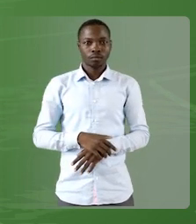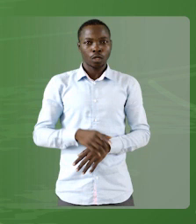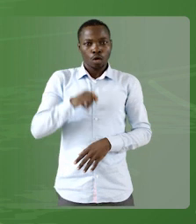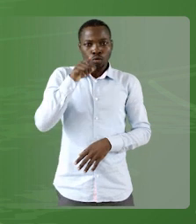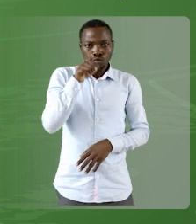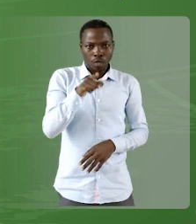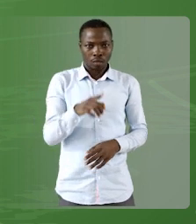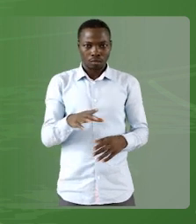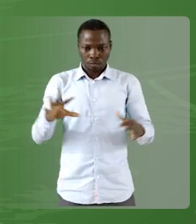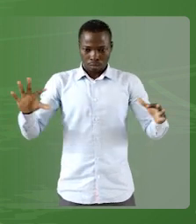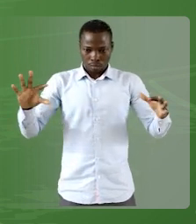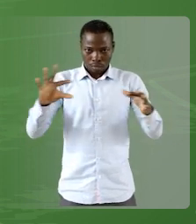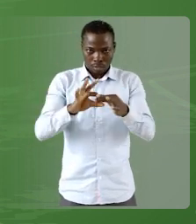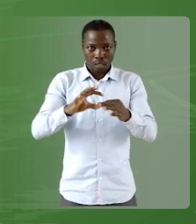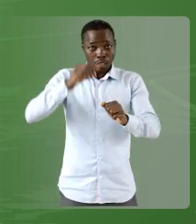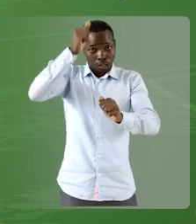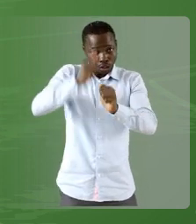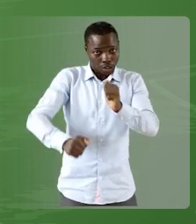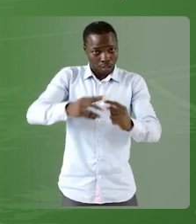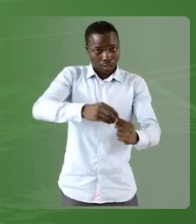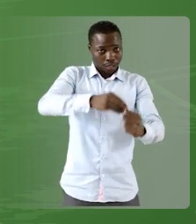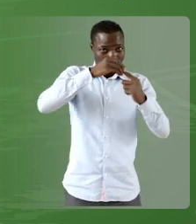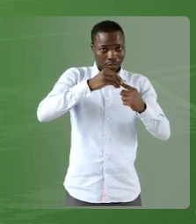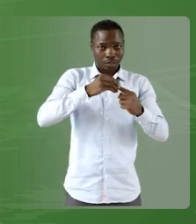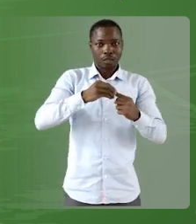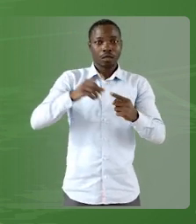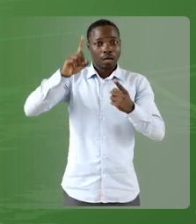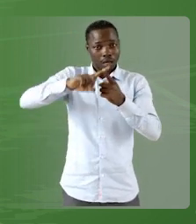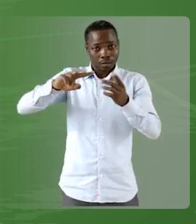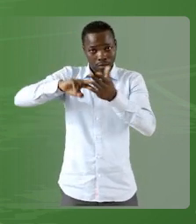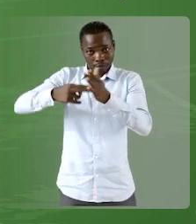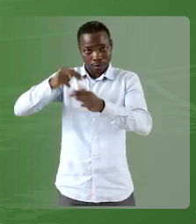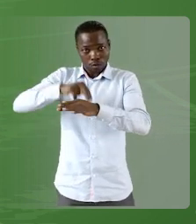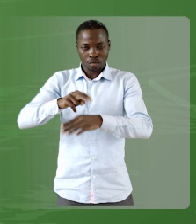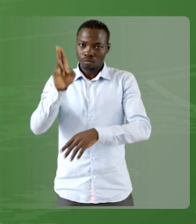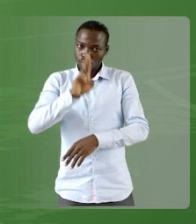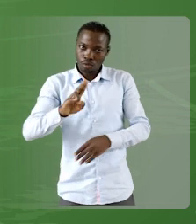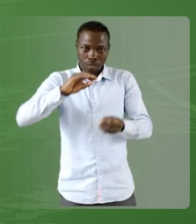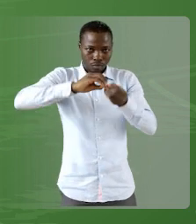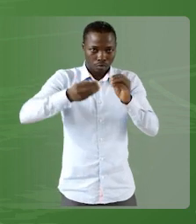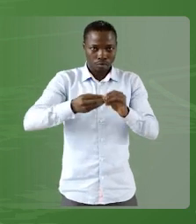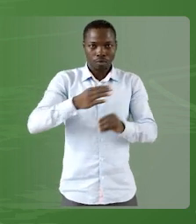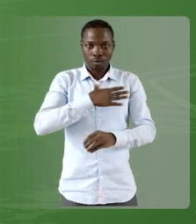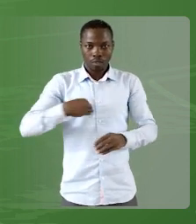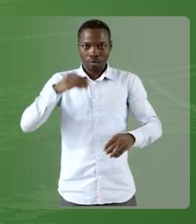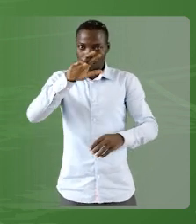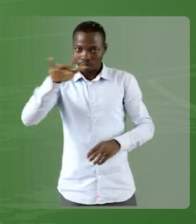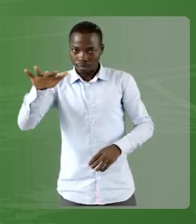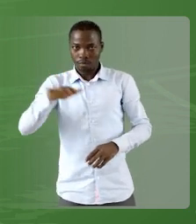Relie chaque caractéristique de sol à sa définition en utilisant les chiffres et les